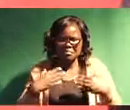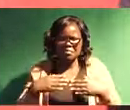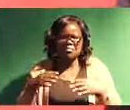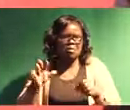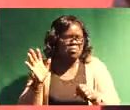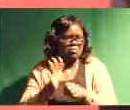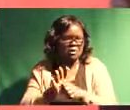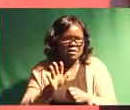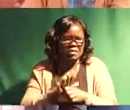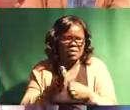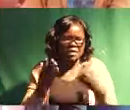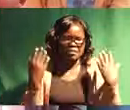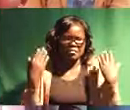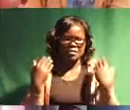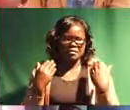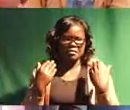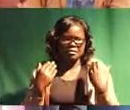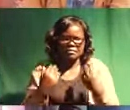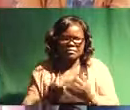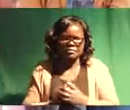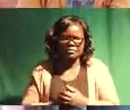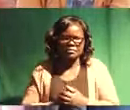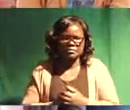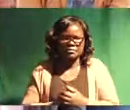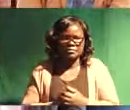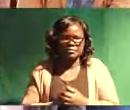ingine yote Meru. Na tukana miraa.